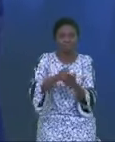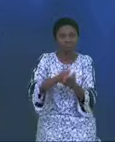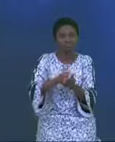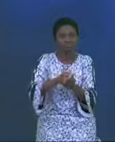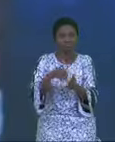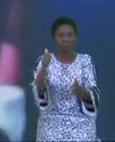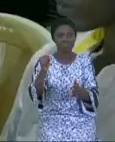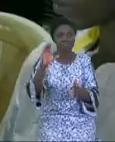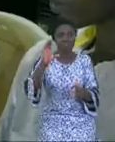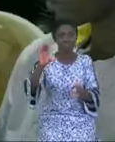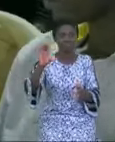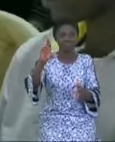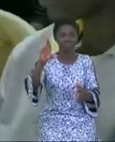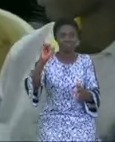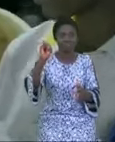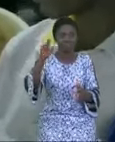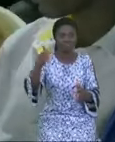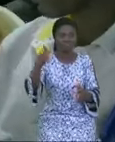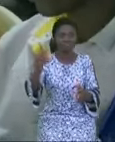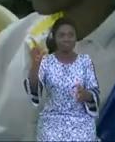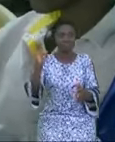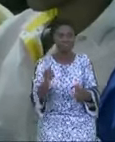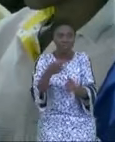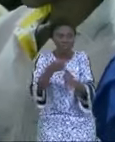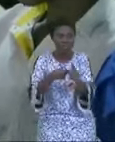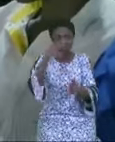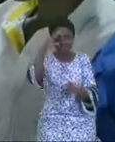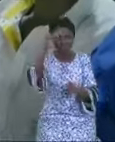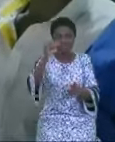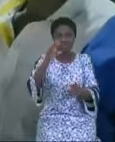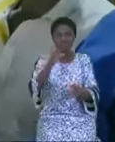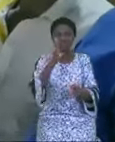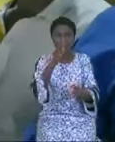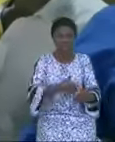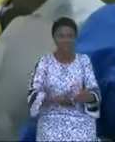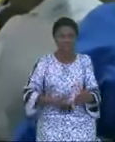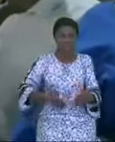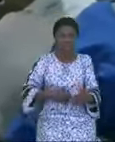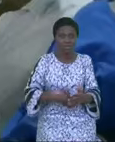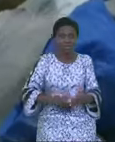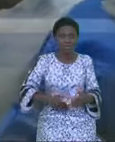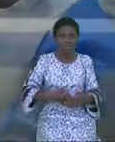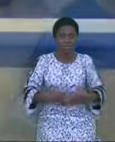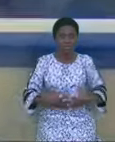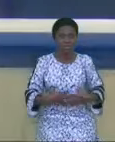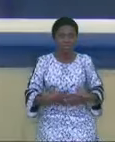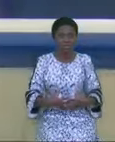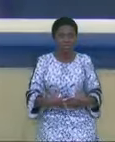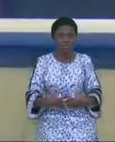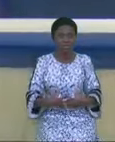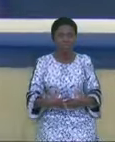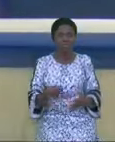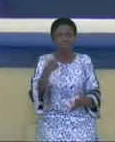et qui n'avait jamais marché malade important paralysé